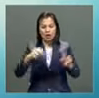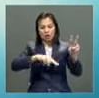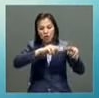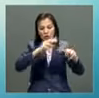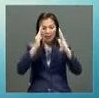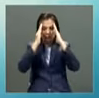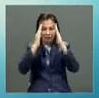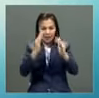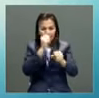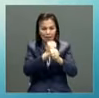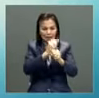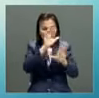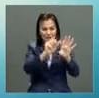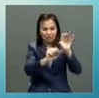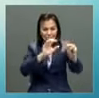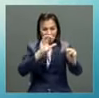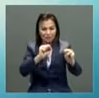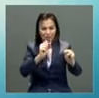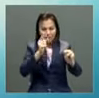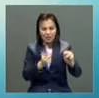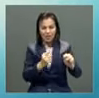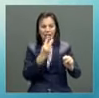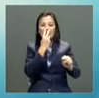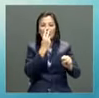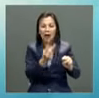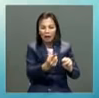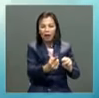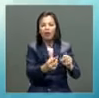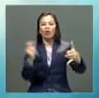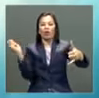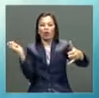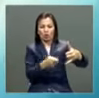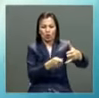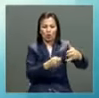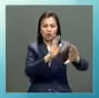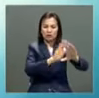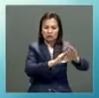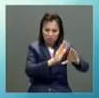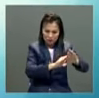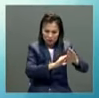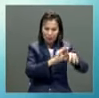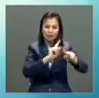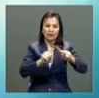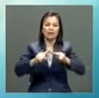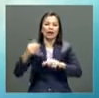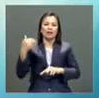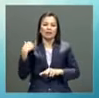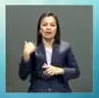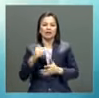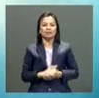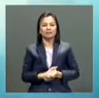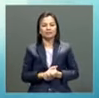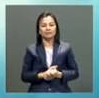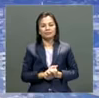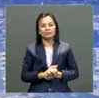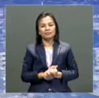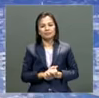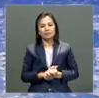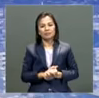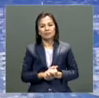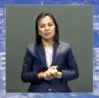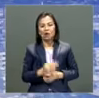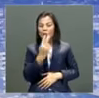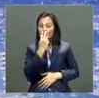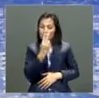ที่กระทำความผิดมาลงโทษหรือมาเตือนมาตักเตือนผมต้องมอง